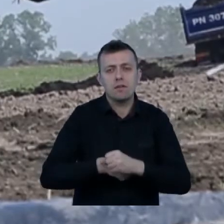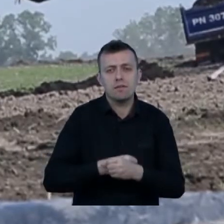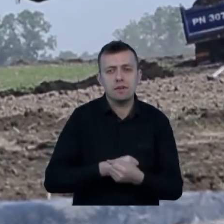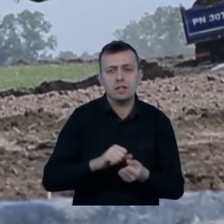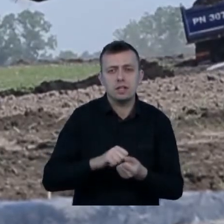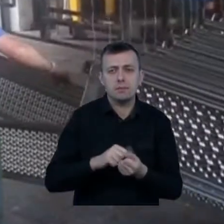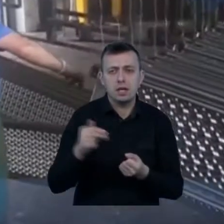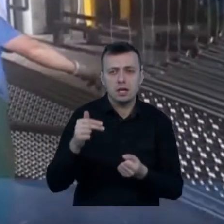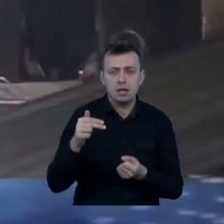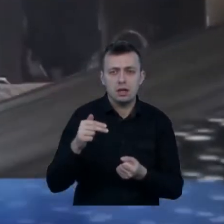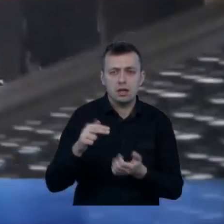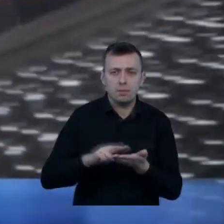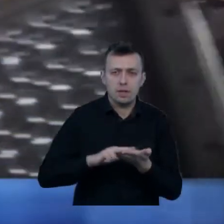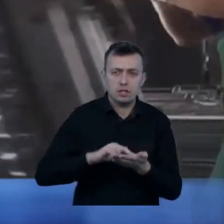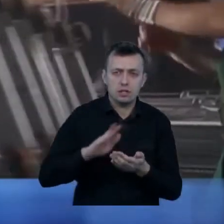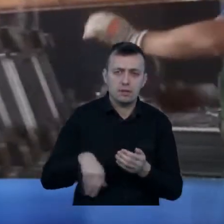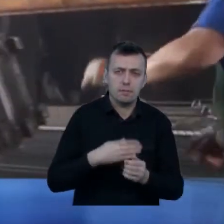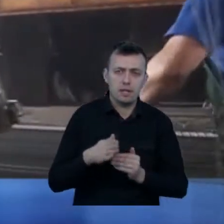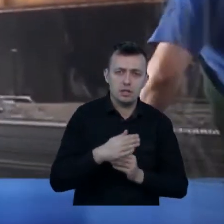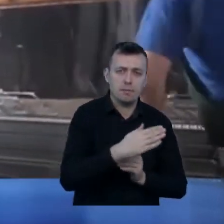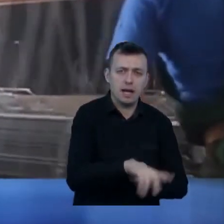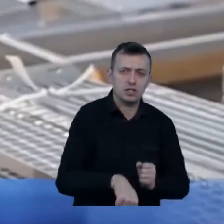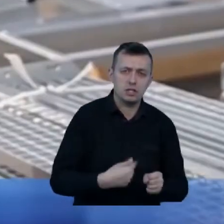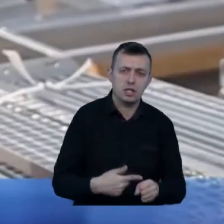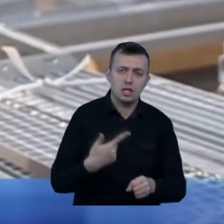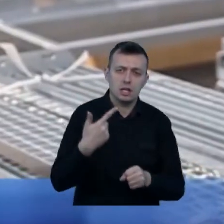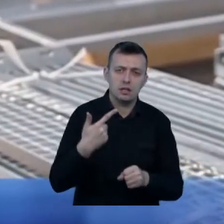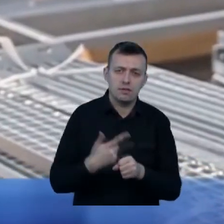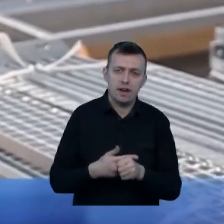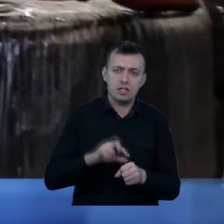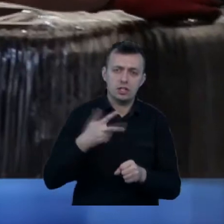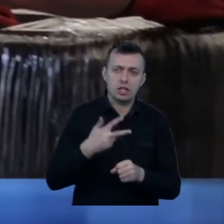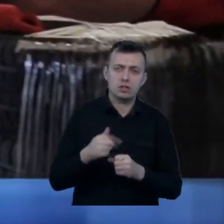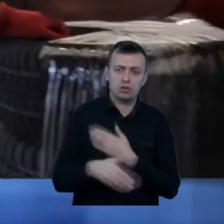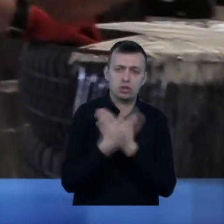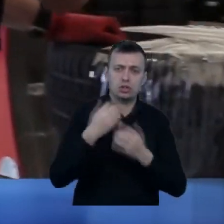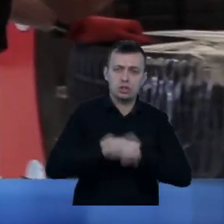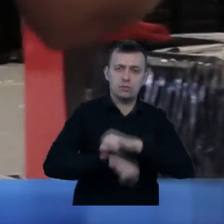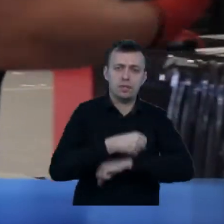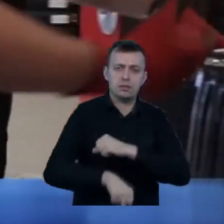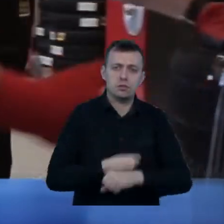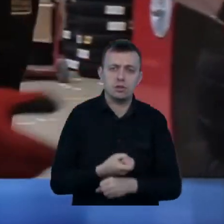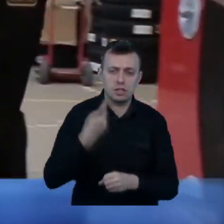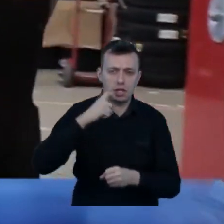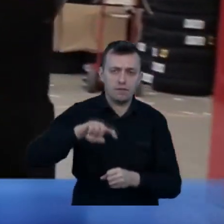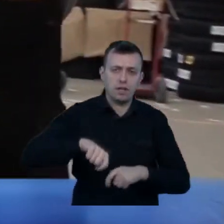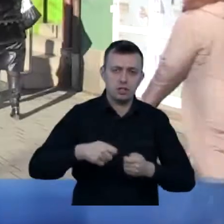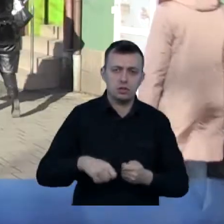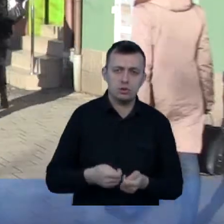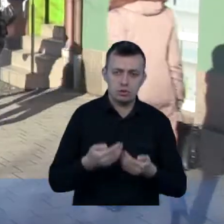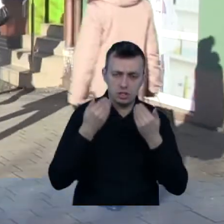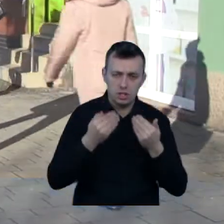układ kalendarza najbardziej pracowitym miesiącem w 2017 roku będzie marzec. Czekają nas aż 23 dni pracujące.